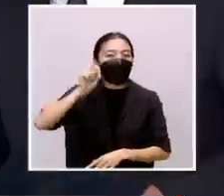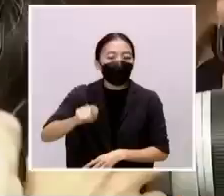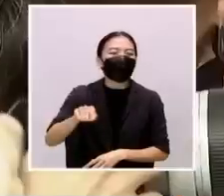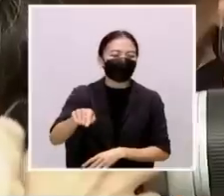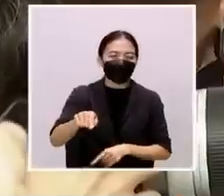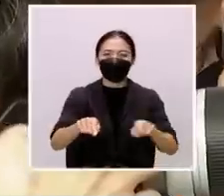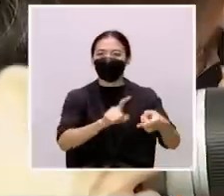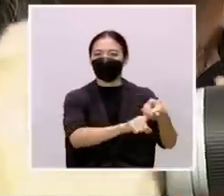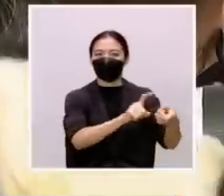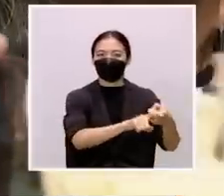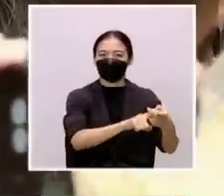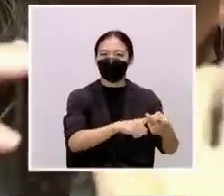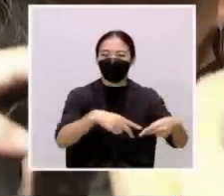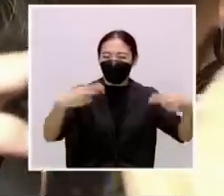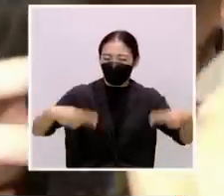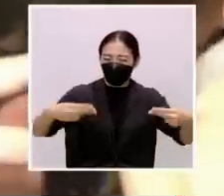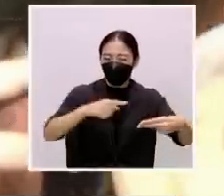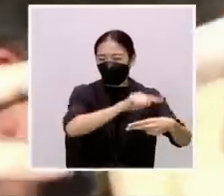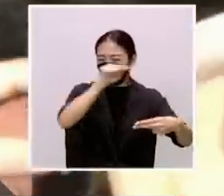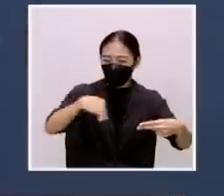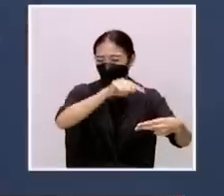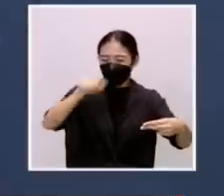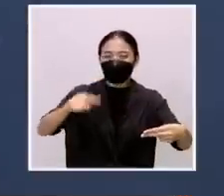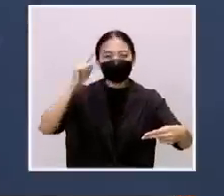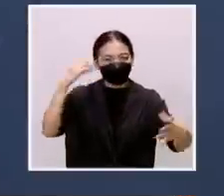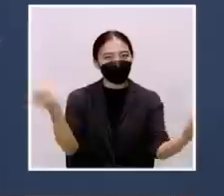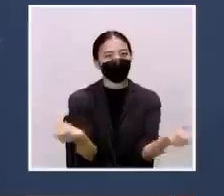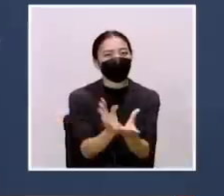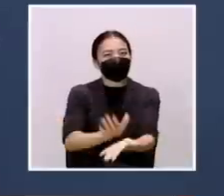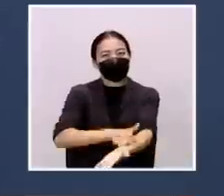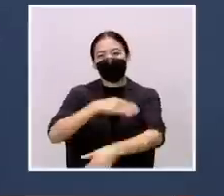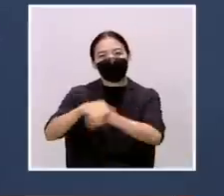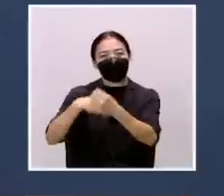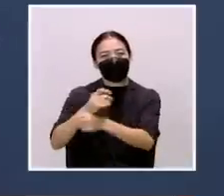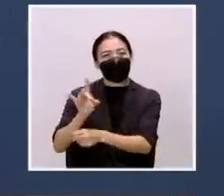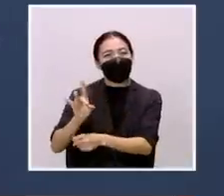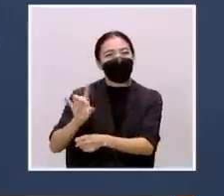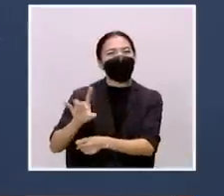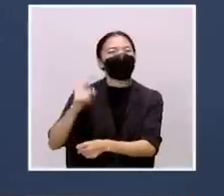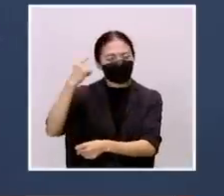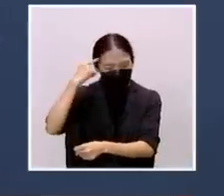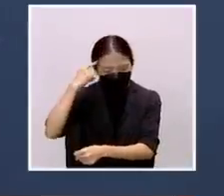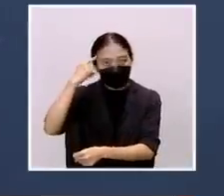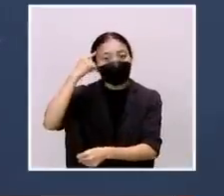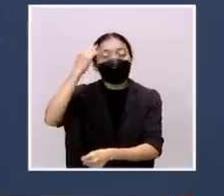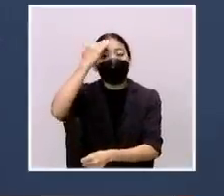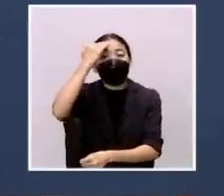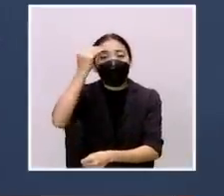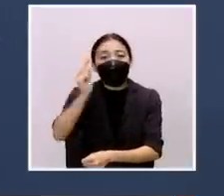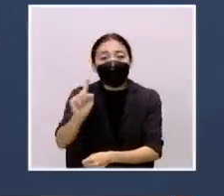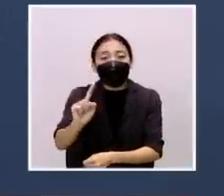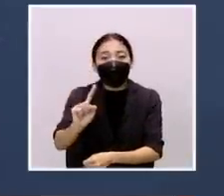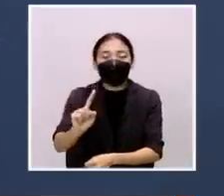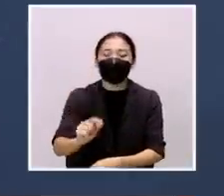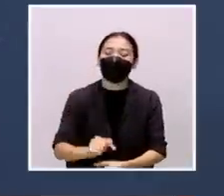เซียถึงแม้ว่าหลังจากปฏิบัติการของรัสเซียจะสิ้นสุดไปก็จะรับผลกระทบไปอีกนาน100ปีเลยค่ะเพราะอะไรคุณผู้ชมเพ